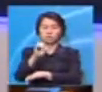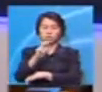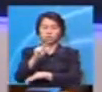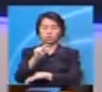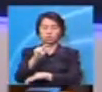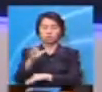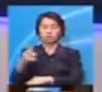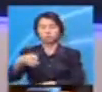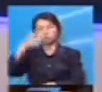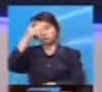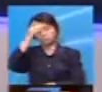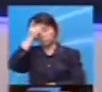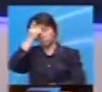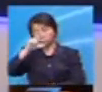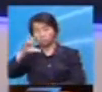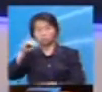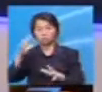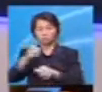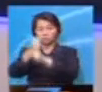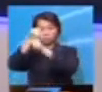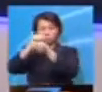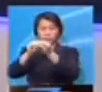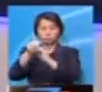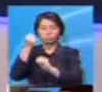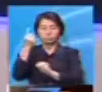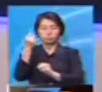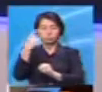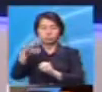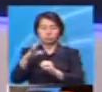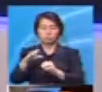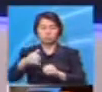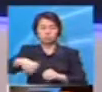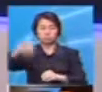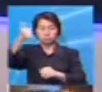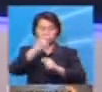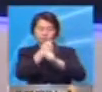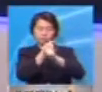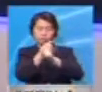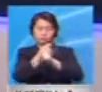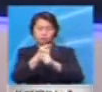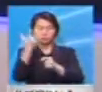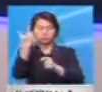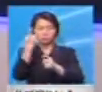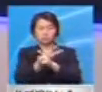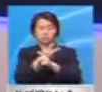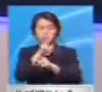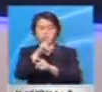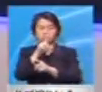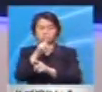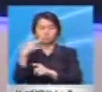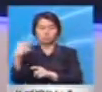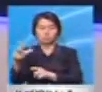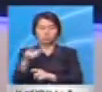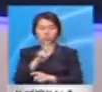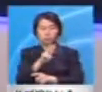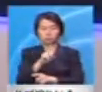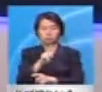meraih kejuaraan ke-11nya di kejuanan ini selepas mengatasi juara bertahan itu Straight set 2113